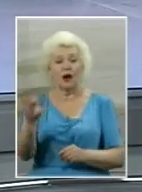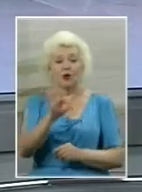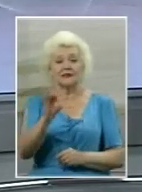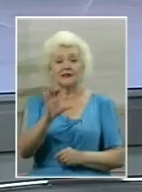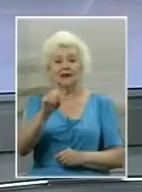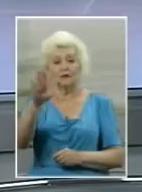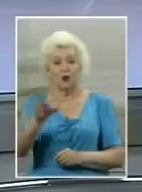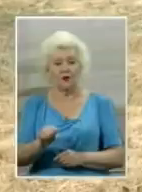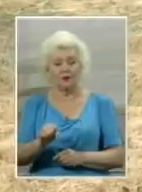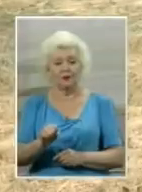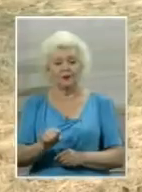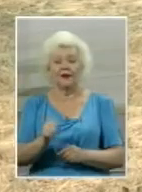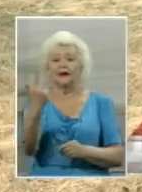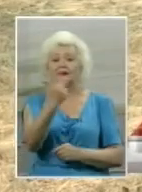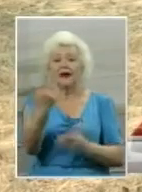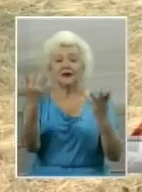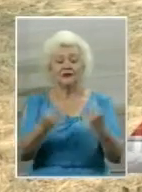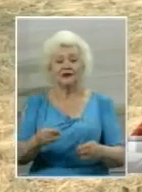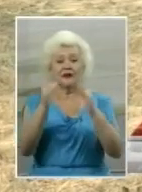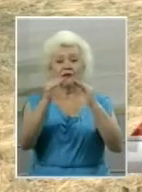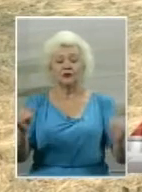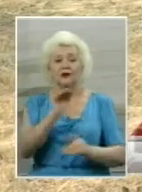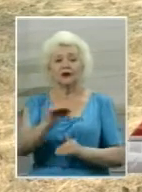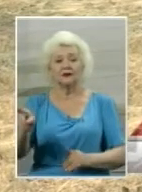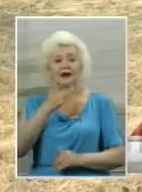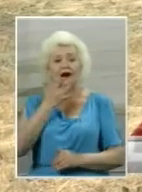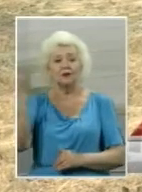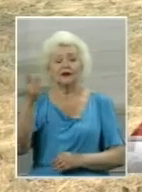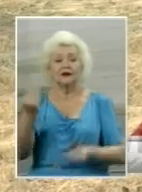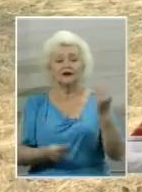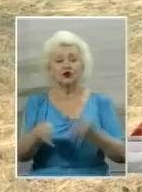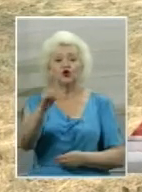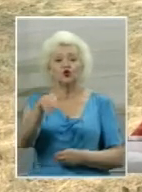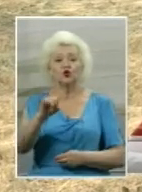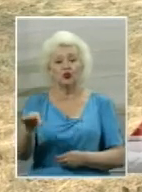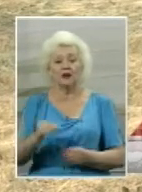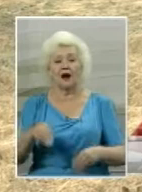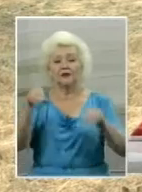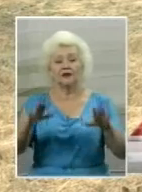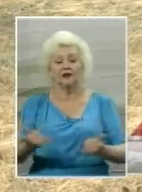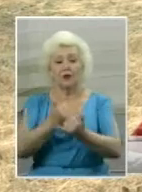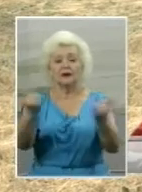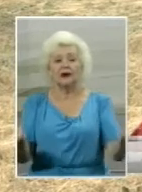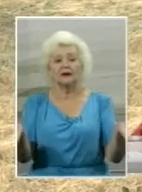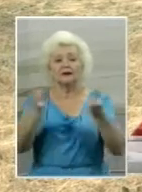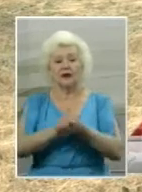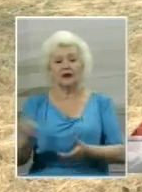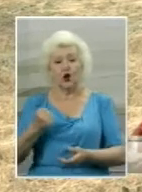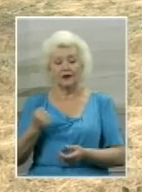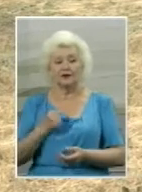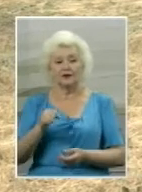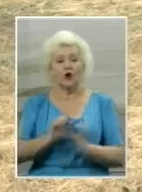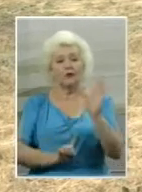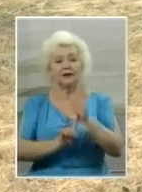Страмнова. Третій день у таборі дитячої патріотичної гри «Джура» вирішили присвятити знайомству з військовими